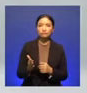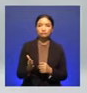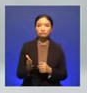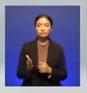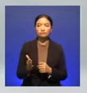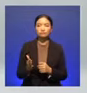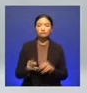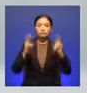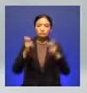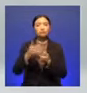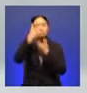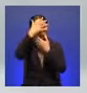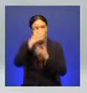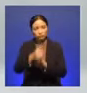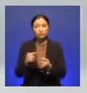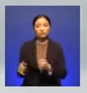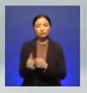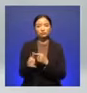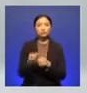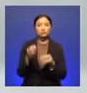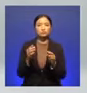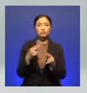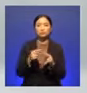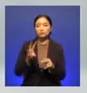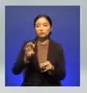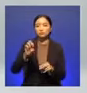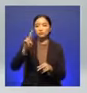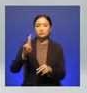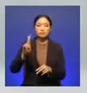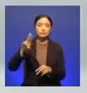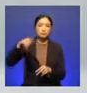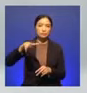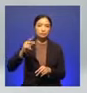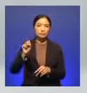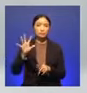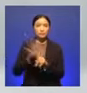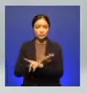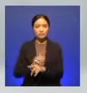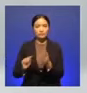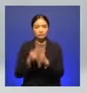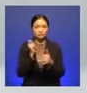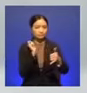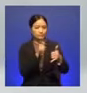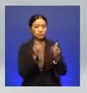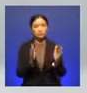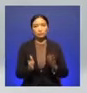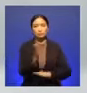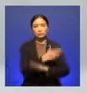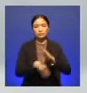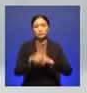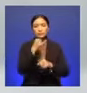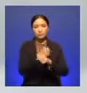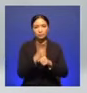ประเด็นที่น่าสนใจมากนะคะโดยทางสวิงเองก็เริ่มจ้างงานคนพิการสวิงนี่เป็นองค์กรที่ทำกับ